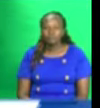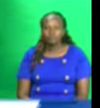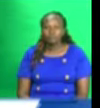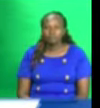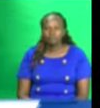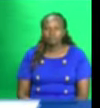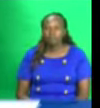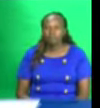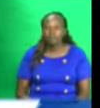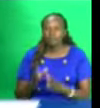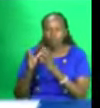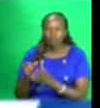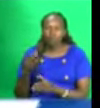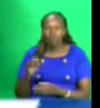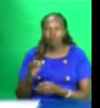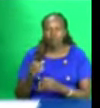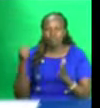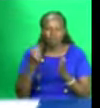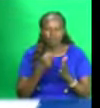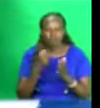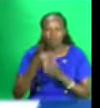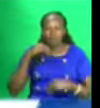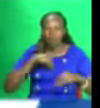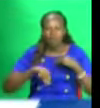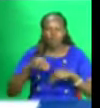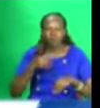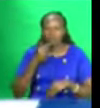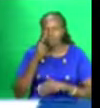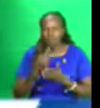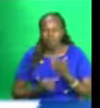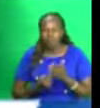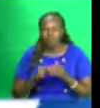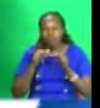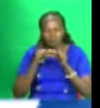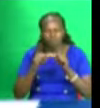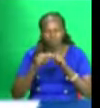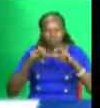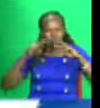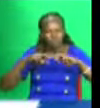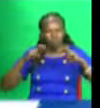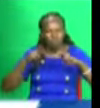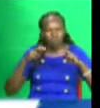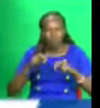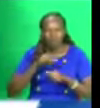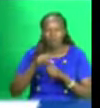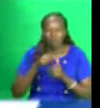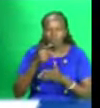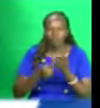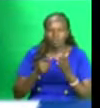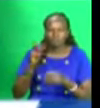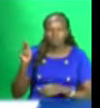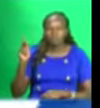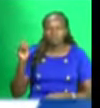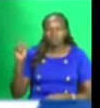Tume ya kupambana na ufisadi nchini imesema itaendelea kuchunguza madai ya ufisadi katika kaunti ya Kilifi. Kulingana na kamishna wa tume